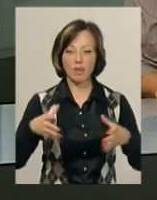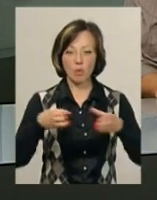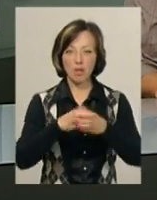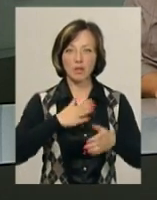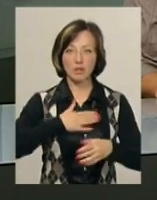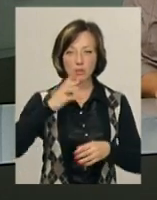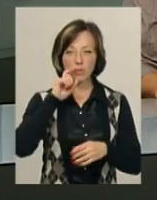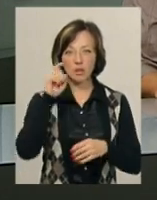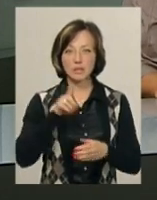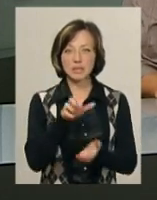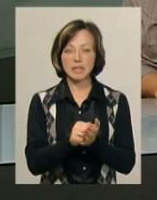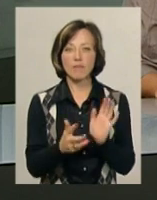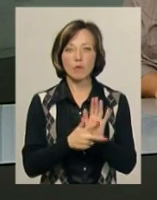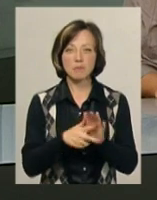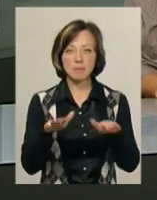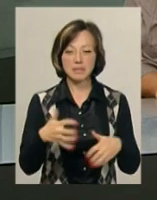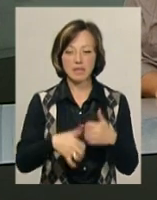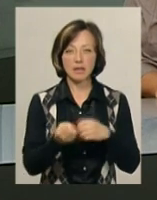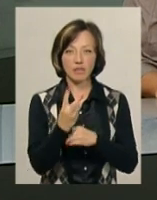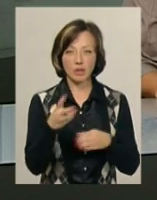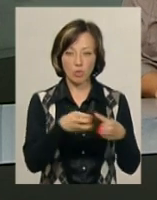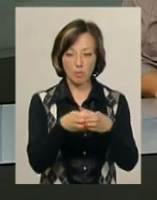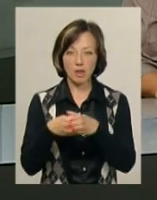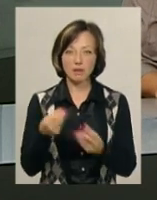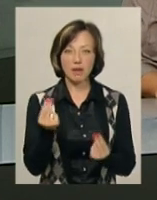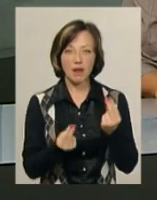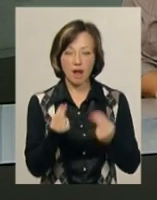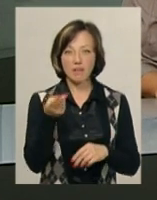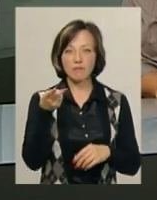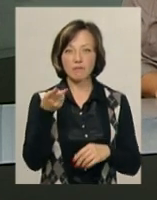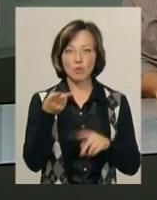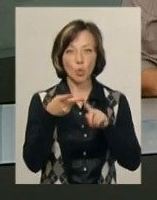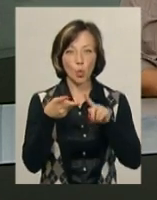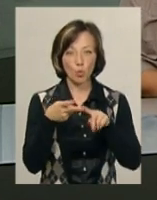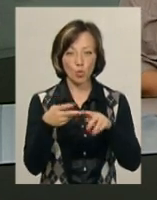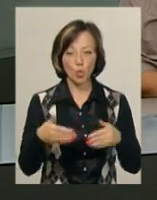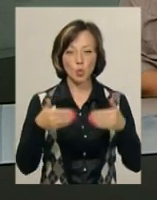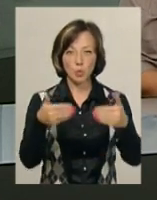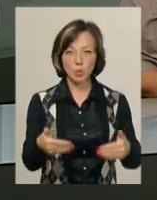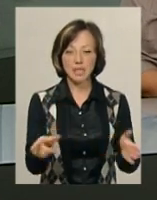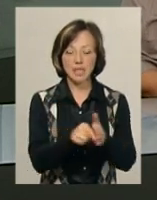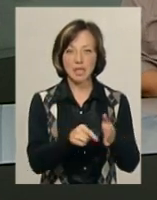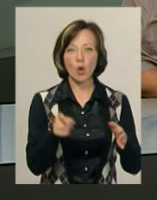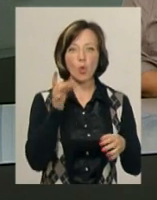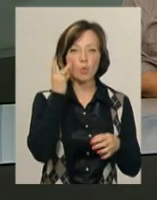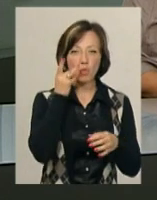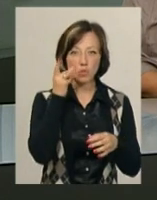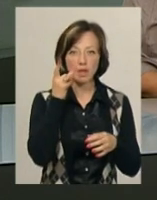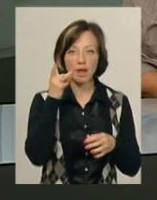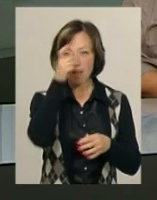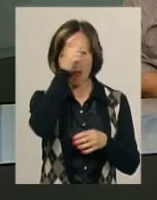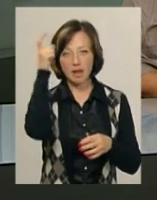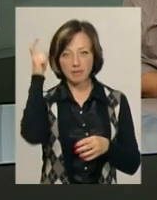посіла 8-ме місце серед 12 команд. Грали наші регбісти в другому турі зі збірними Румунії, Латвії